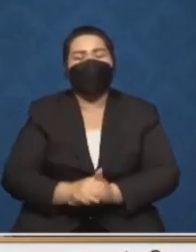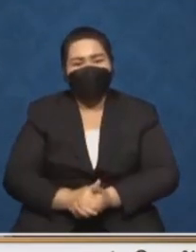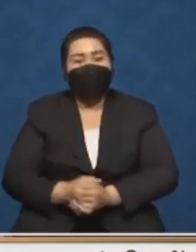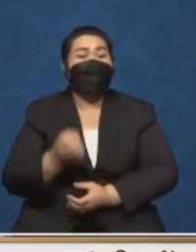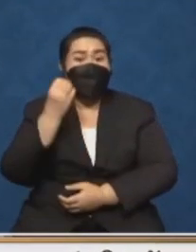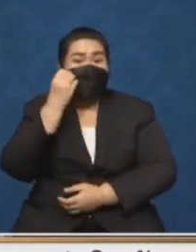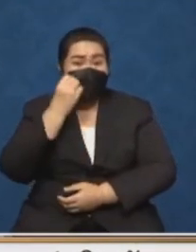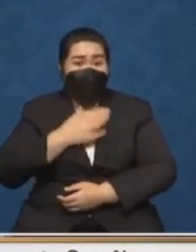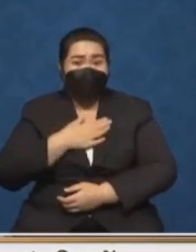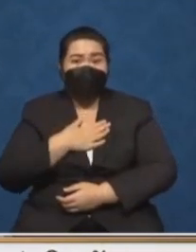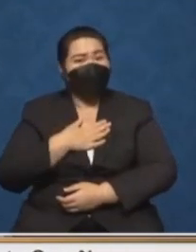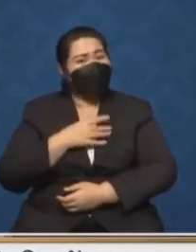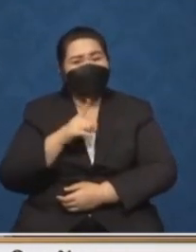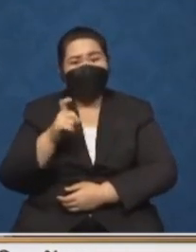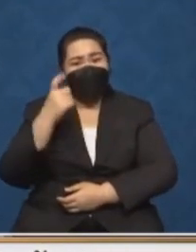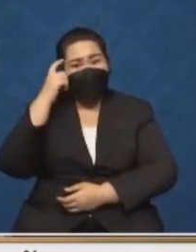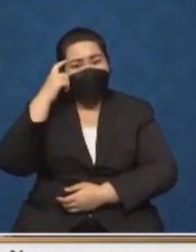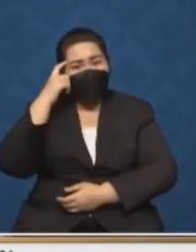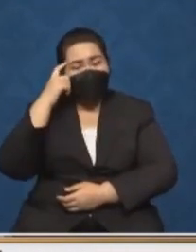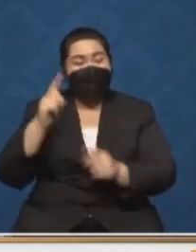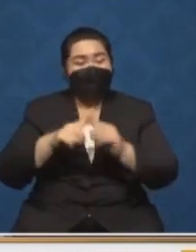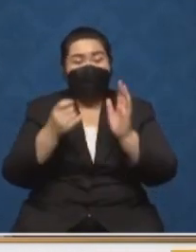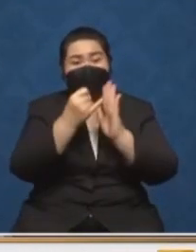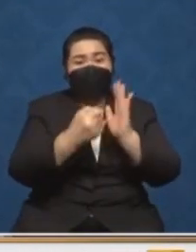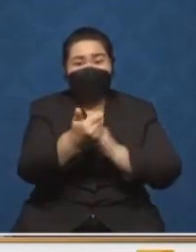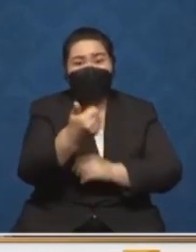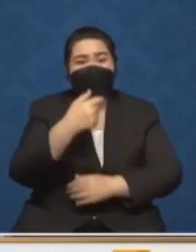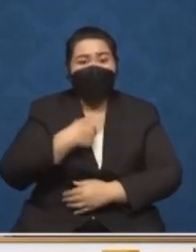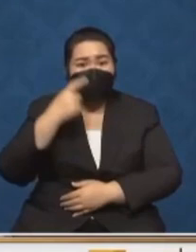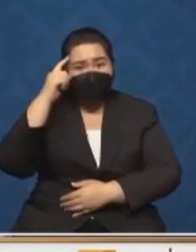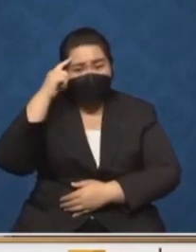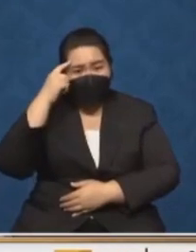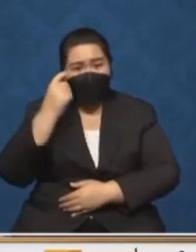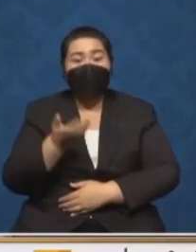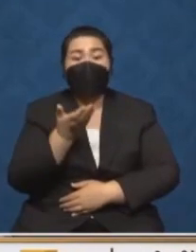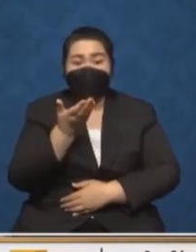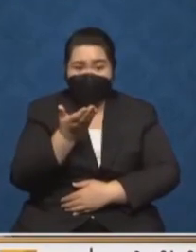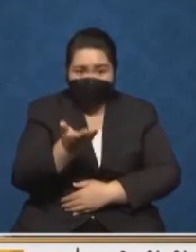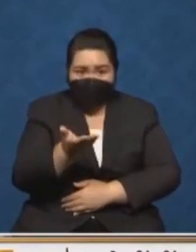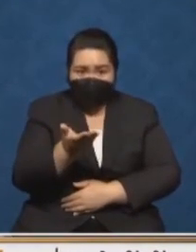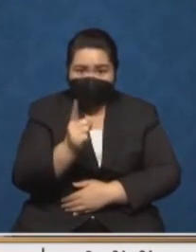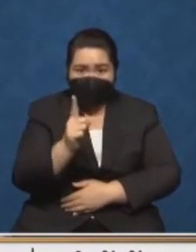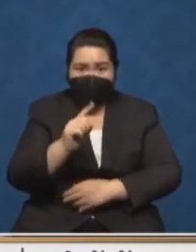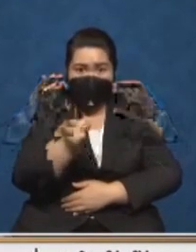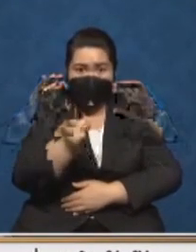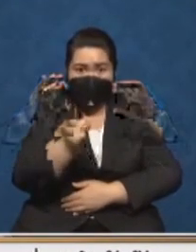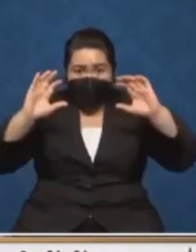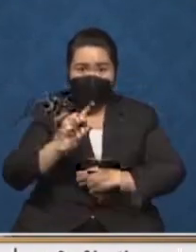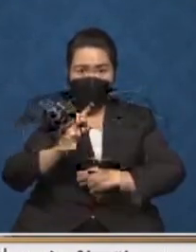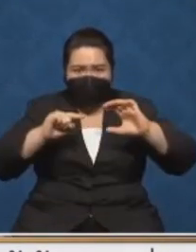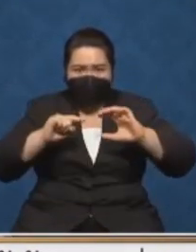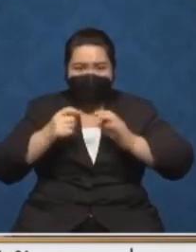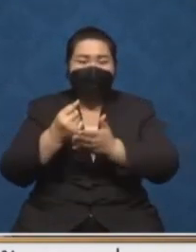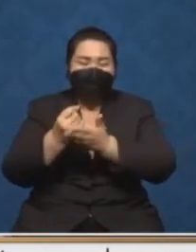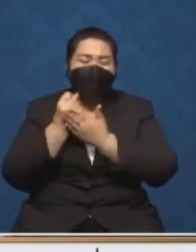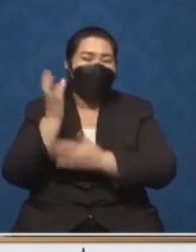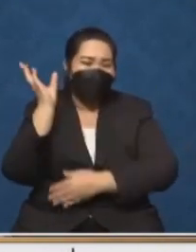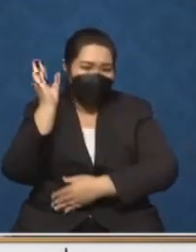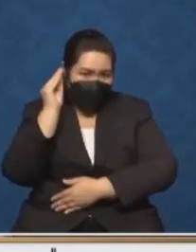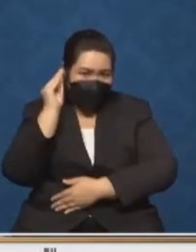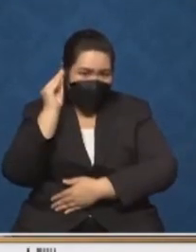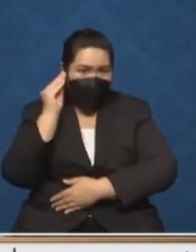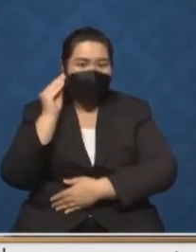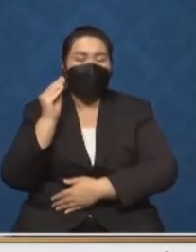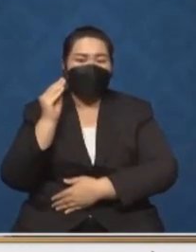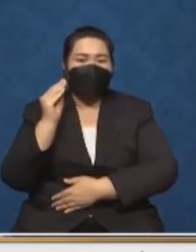นี่ลำบากมากถือผมไม่ทราบ ต้องกับเรีวา ผมขอให้รฐบาลลบฟังคามคดถินข